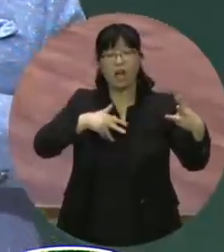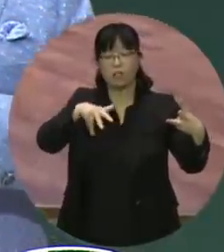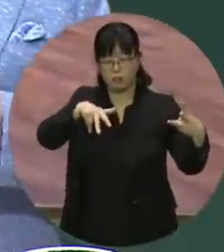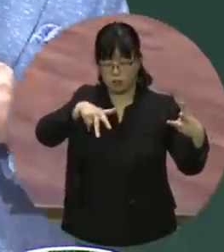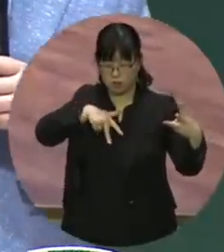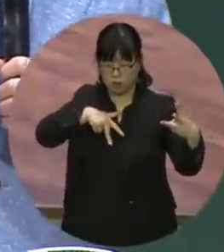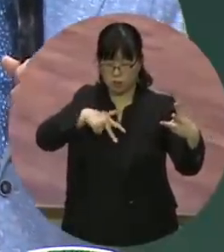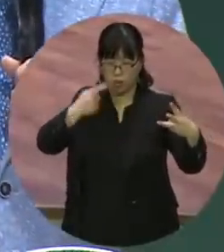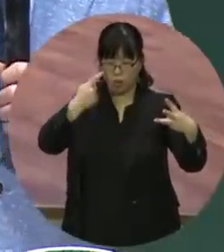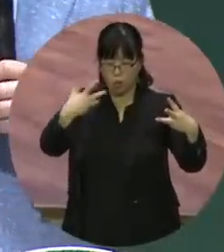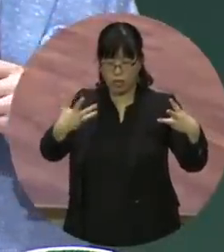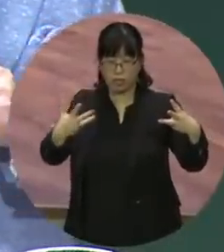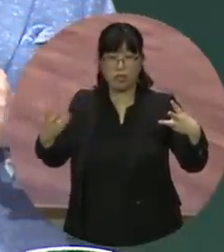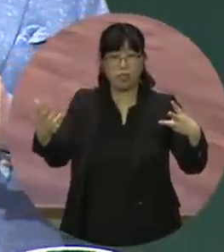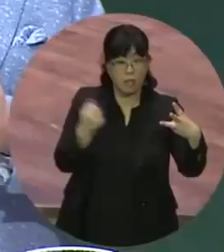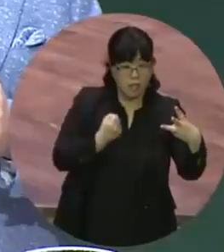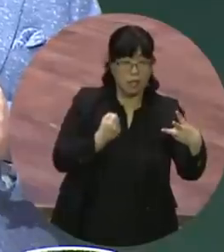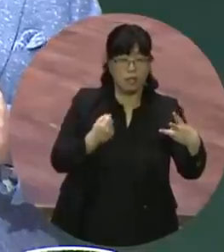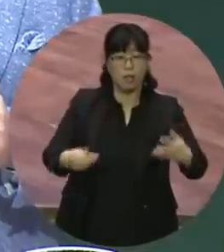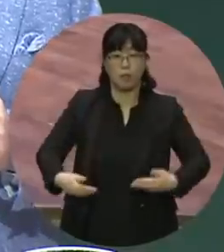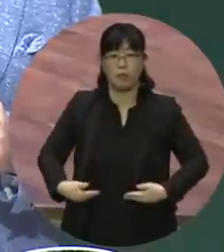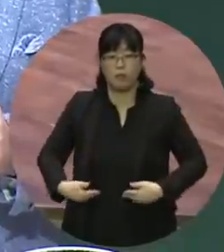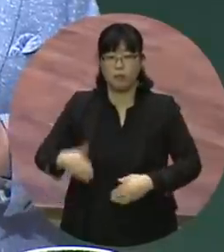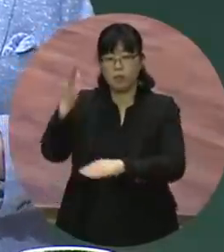종교 개혁자 마틴 루터가 이런 말을 했어요.